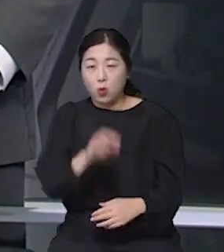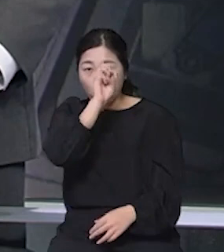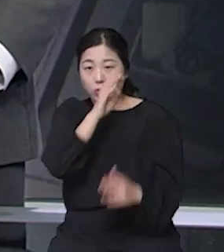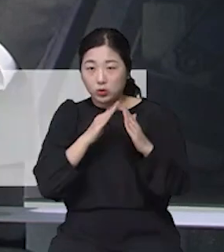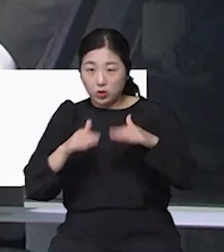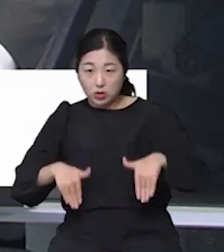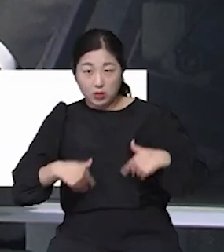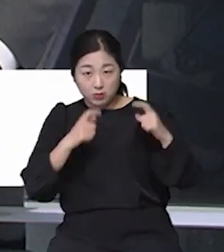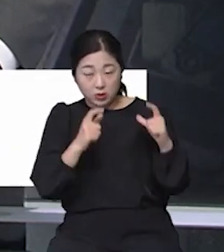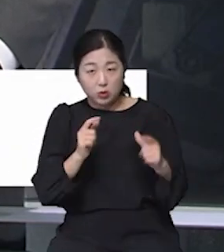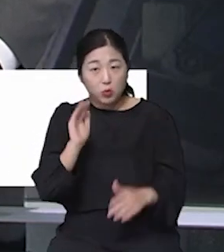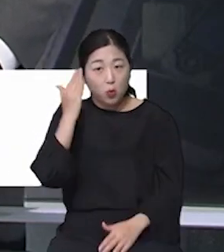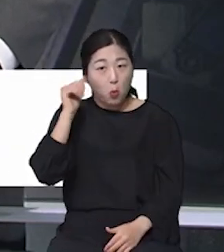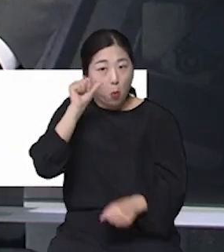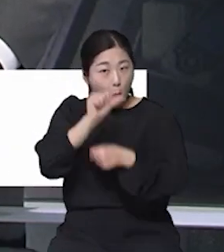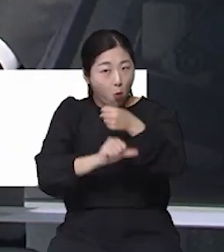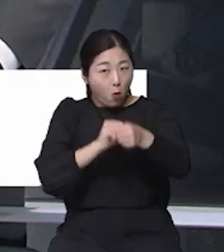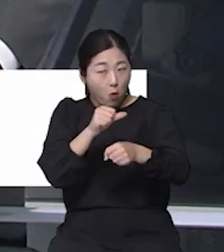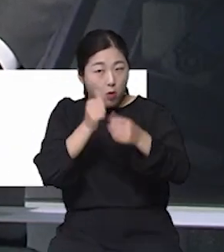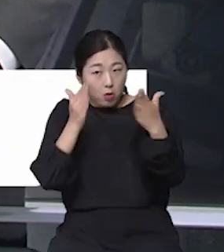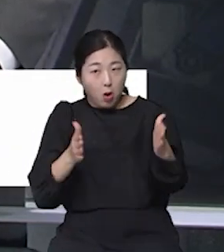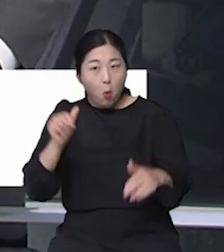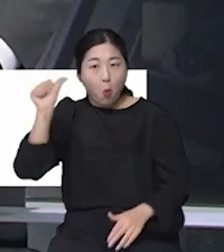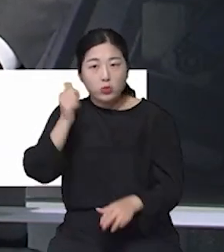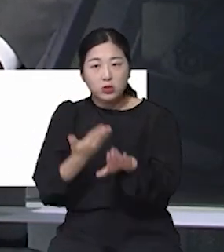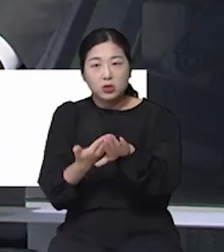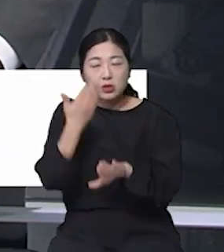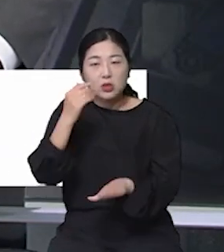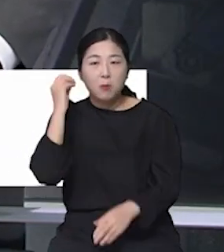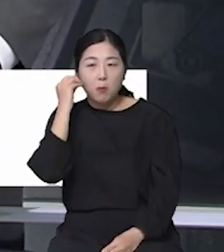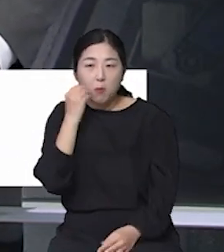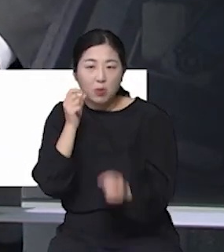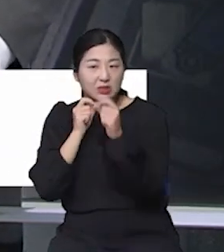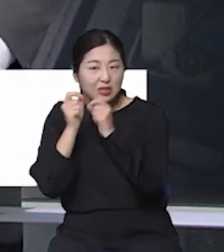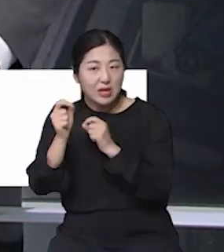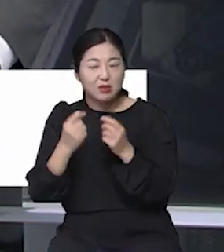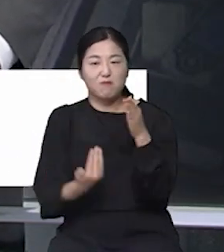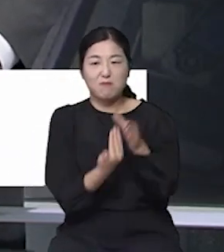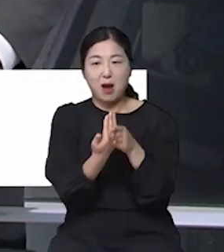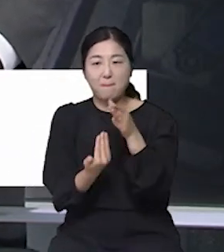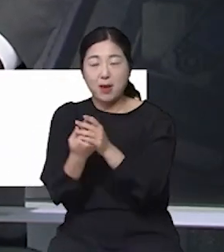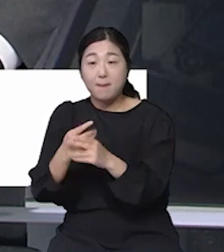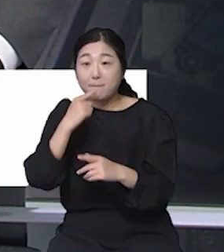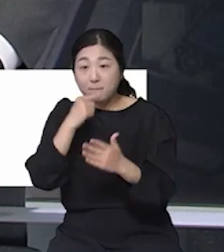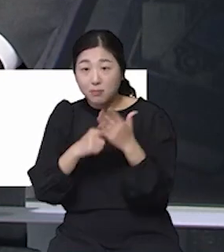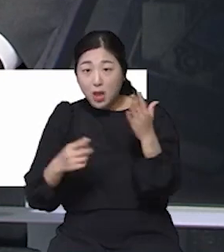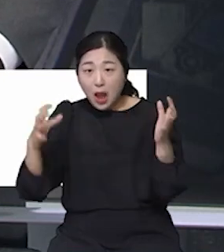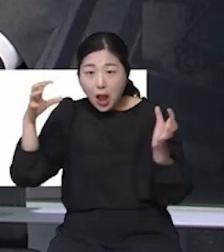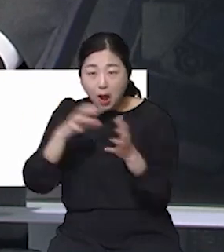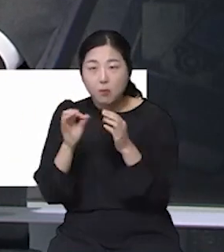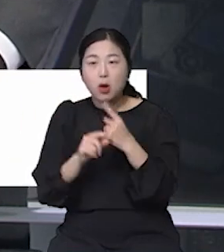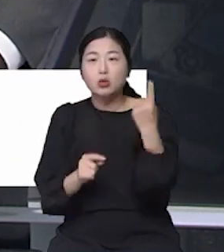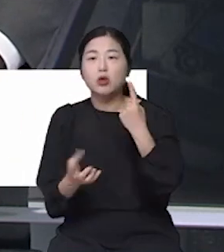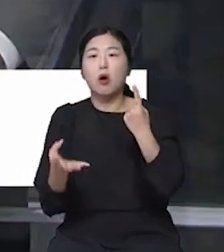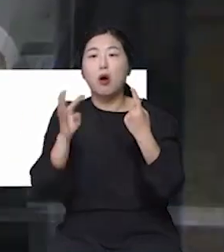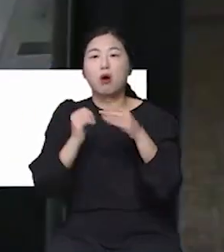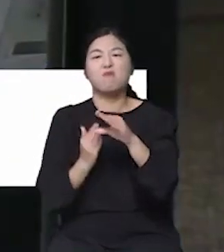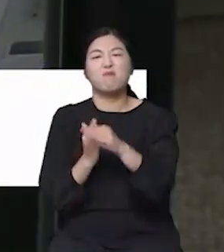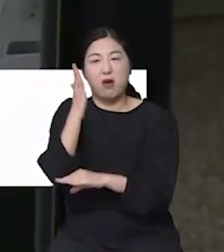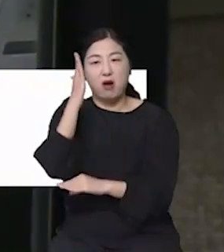광주 전남 지역에서 최근 5년간 5천 건이 넘는 보이스피싱 범죄가 발생해 피해액이 1,000억 원에 달하는 걸로